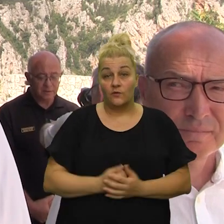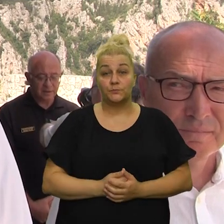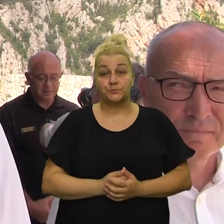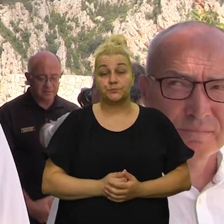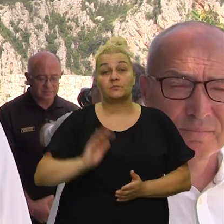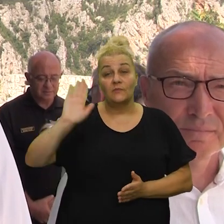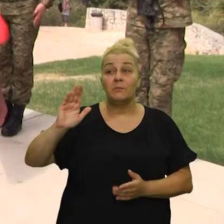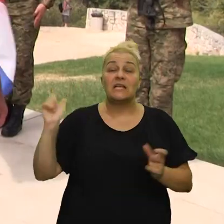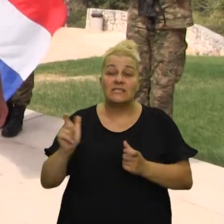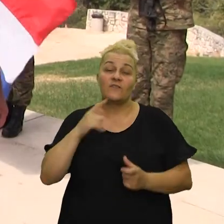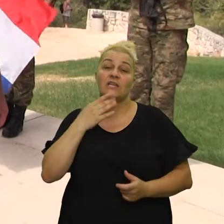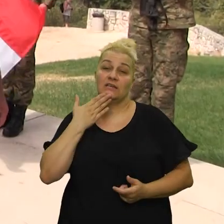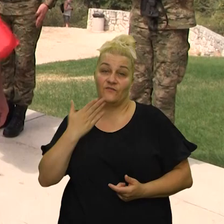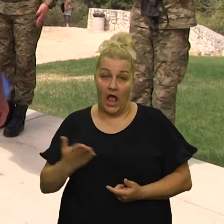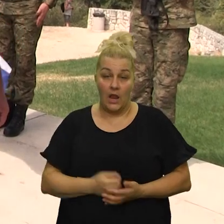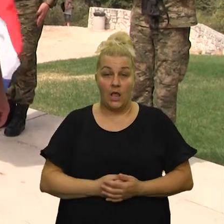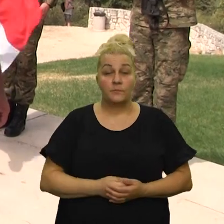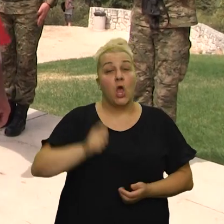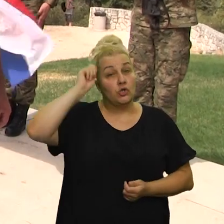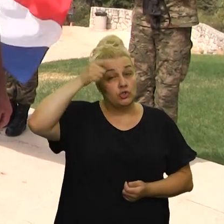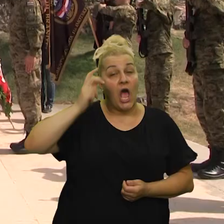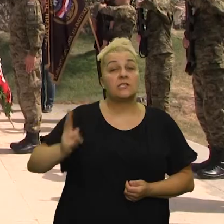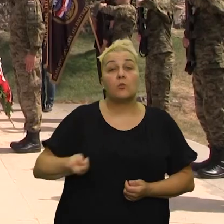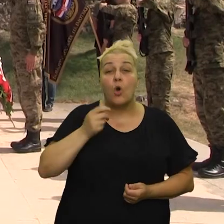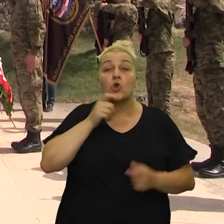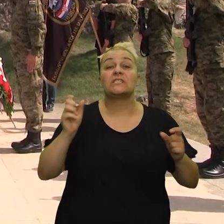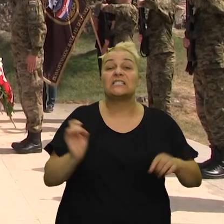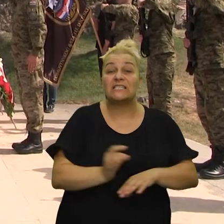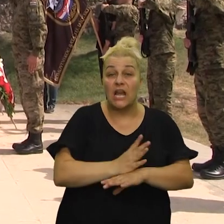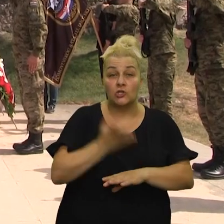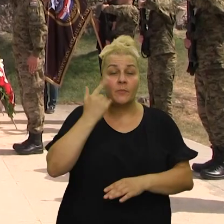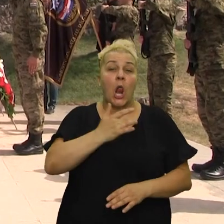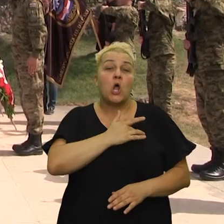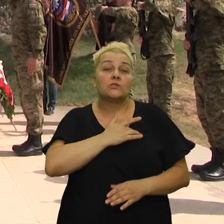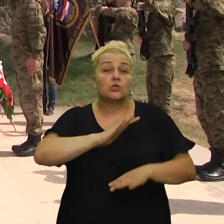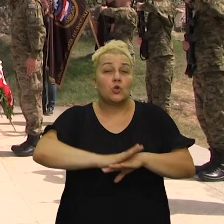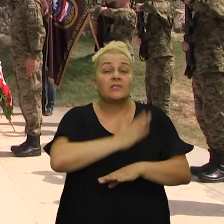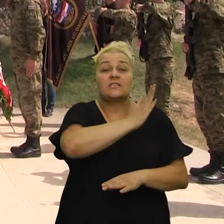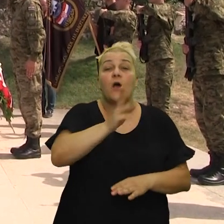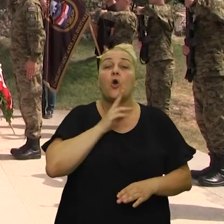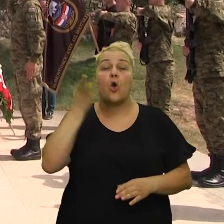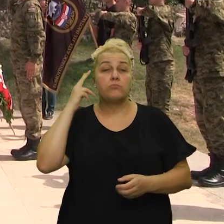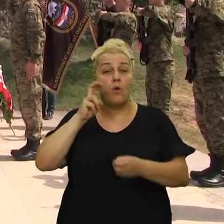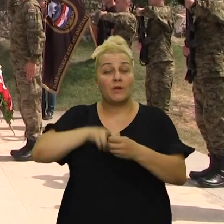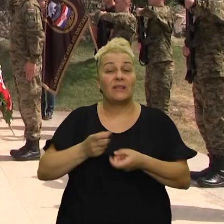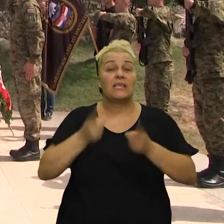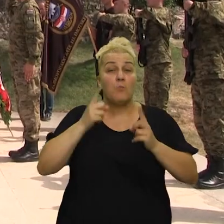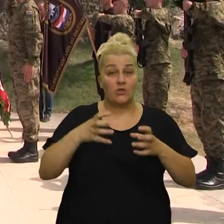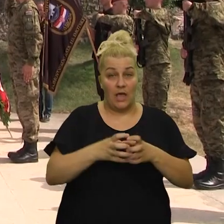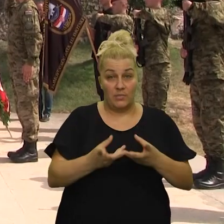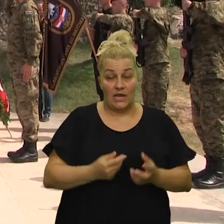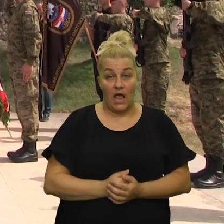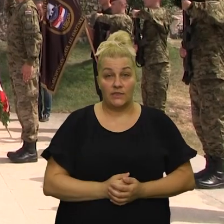na slavu i na hvalu. Čast, ponost, sreća osjećala se ovog dana u srcima svakog pripadnika Imotske brigade. Današnji